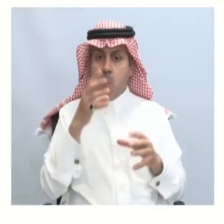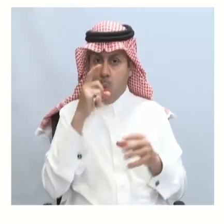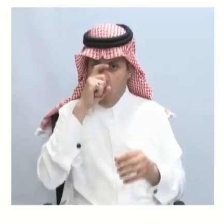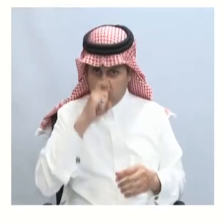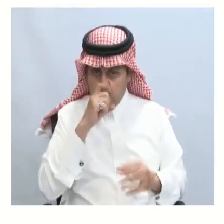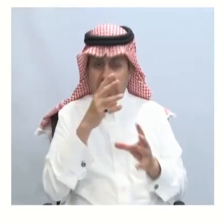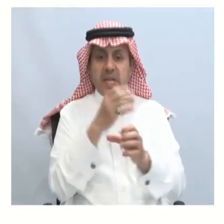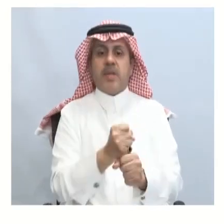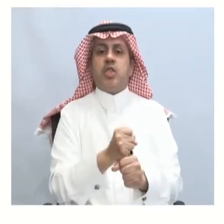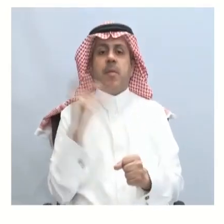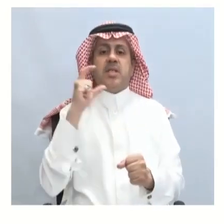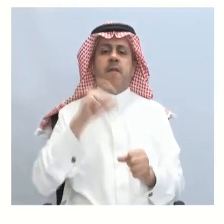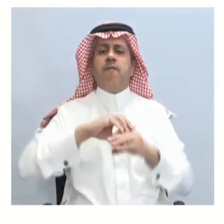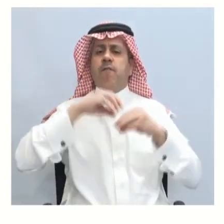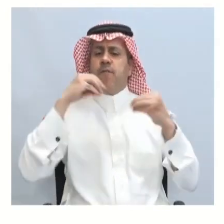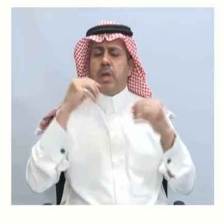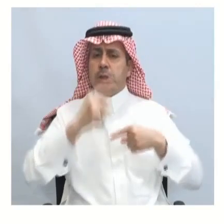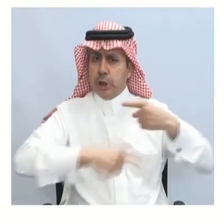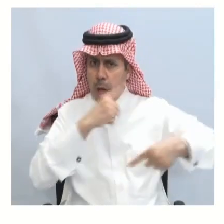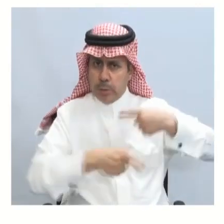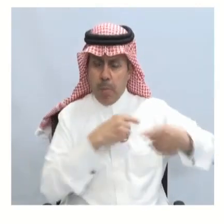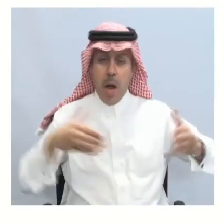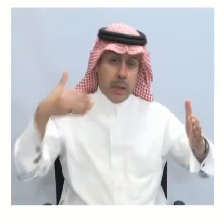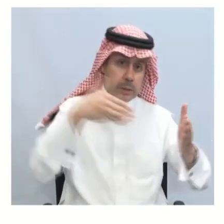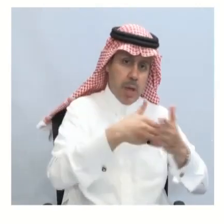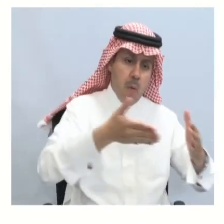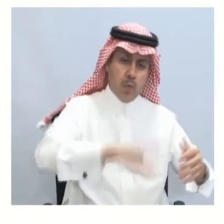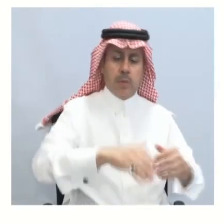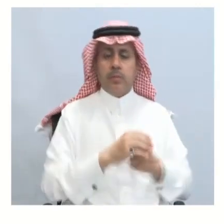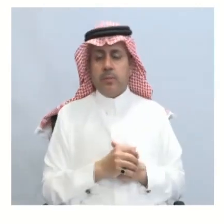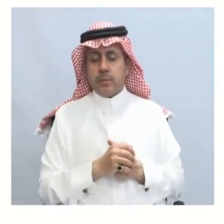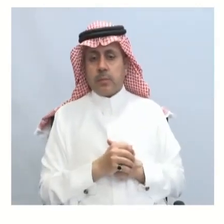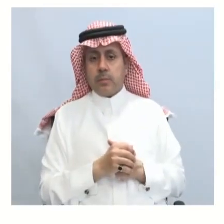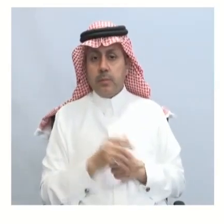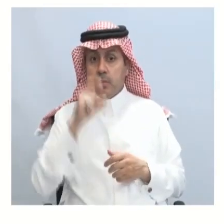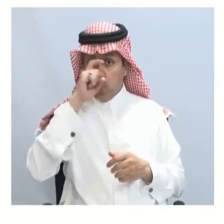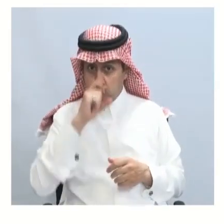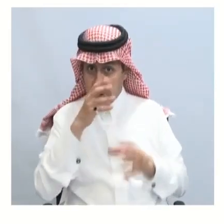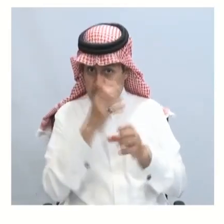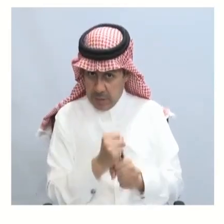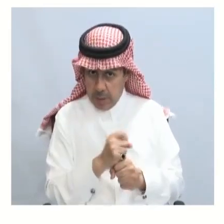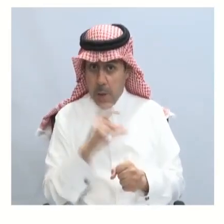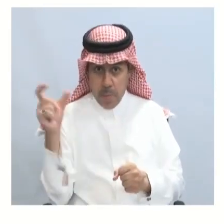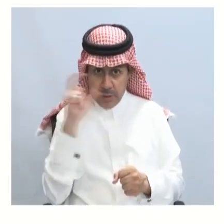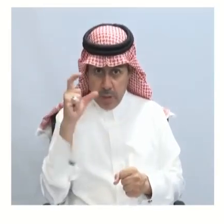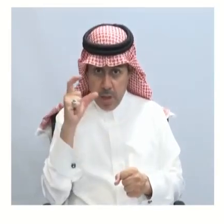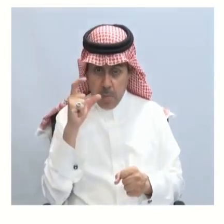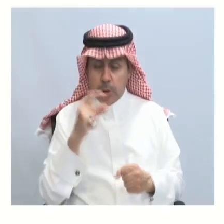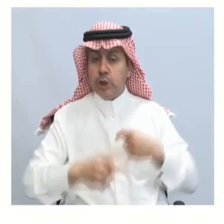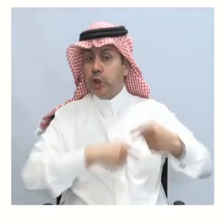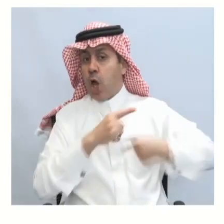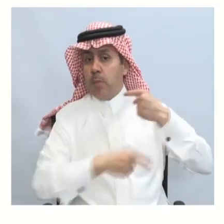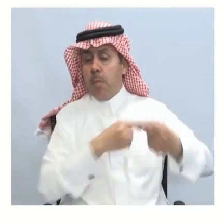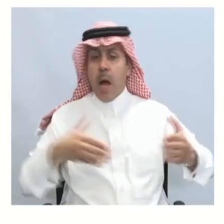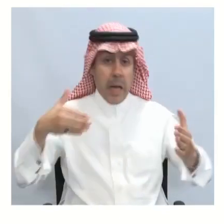بالاسلام في جميع الاحوال حتى يموت المرء عليه من اين نستنبط هذه الفائده من اين نستنبط